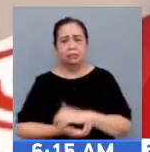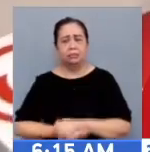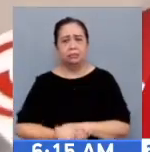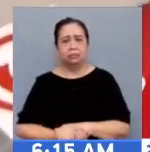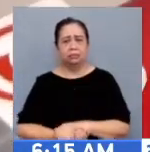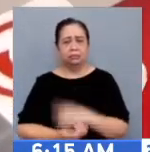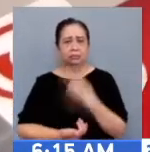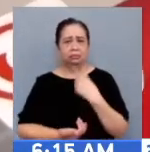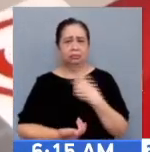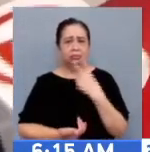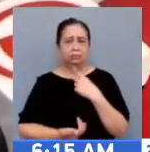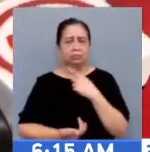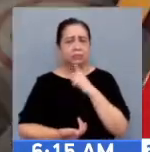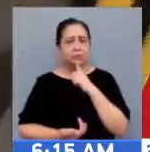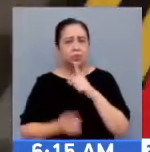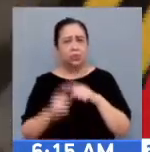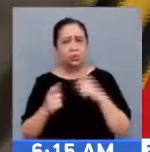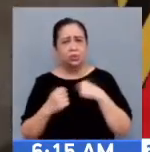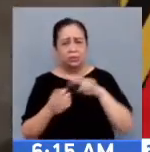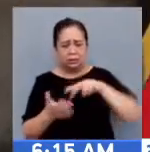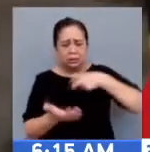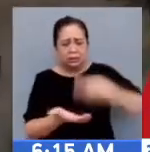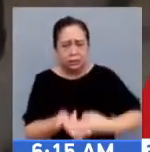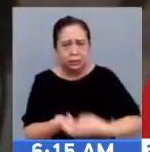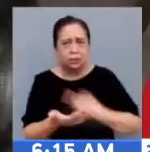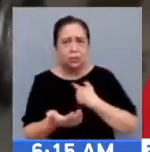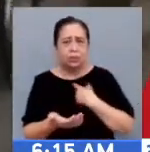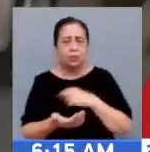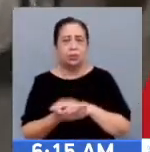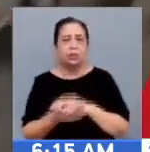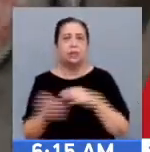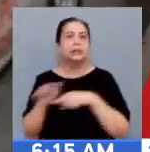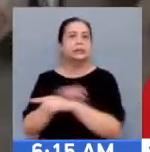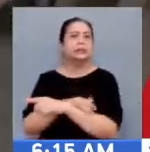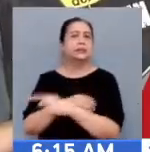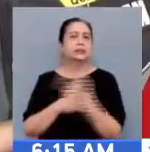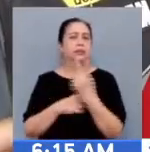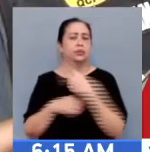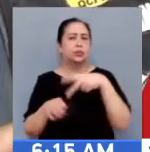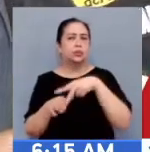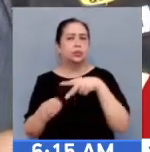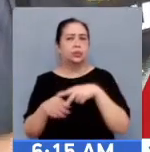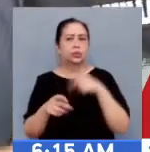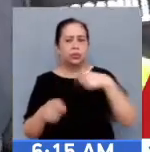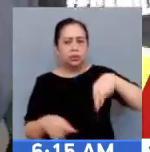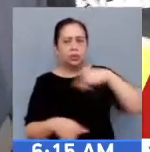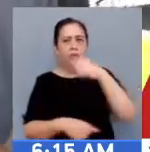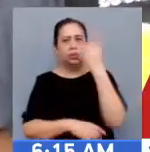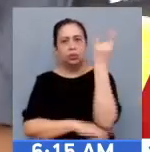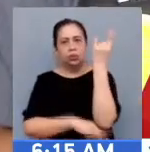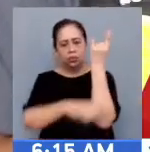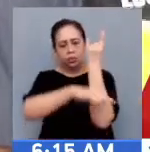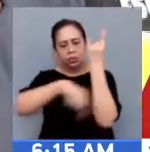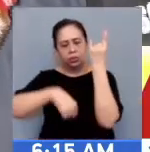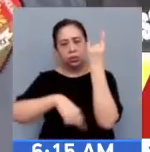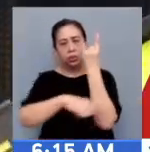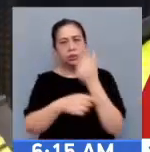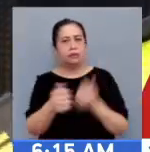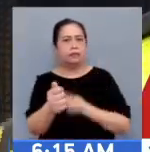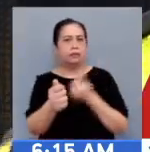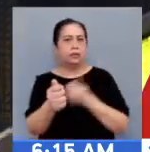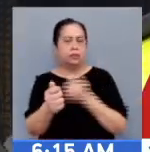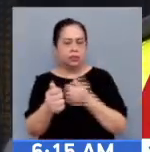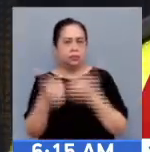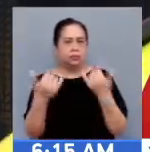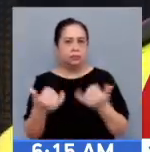Kasi nababa po ako. Tumakas daw ang mga suspect patungong elliptical road. Nagsasagawa na ng follow-up operation sa mga otoridad.